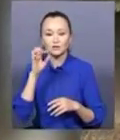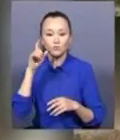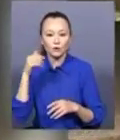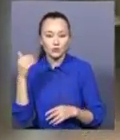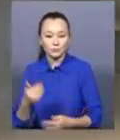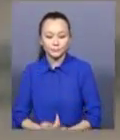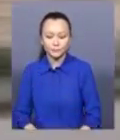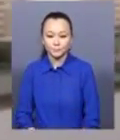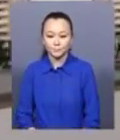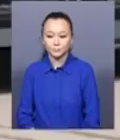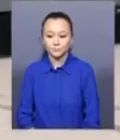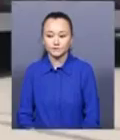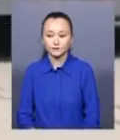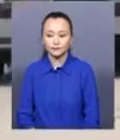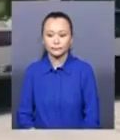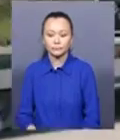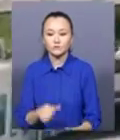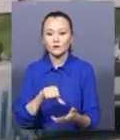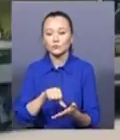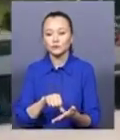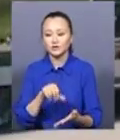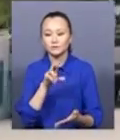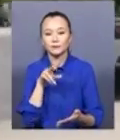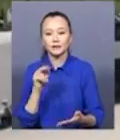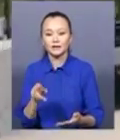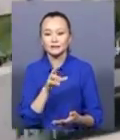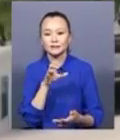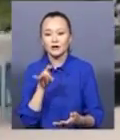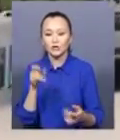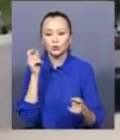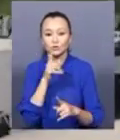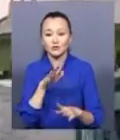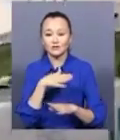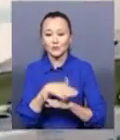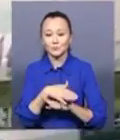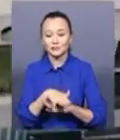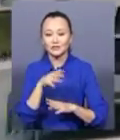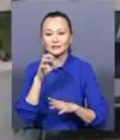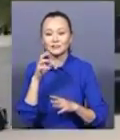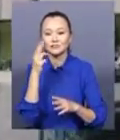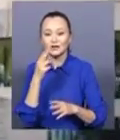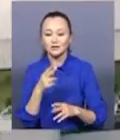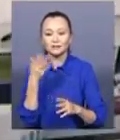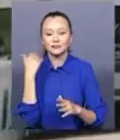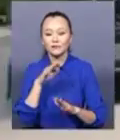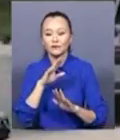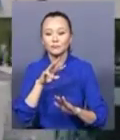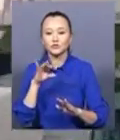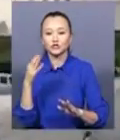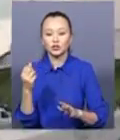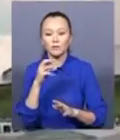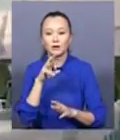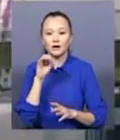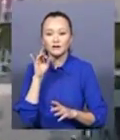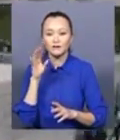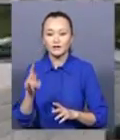Всевышнего». Участника Black Star не узнали на улицах столицы. Не так давно Миша Марвин выступил для детей